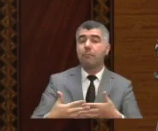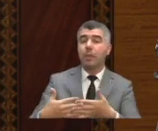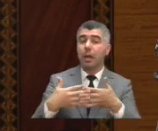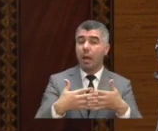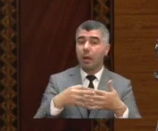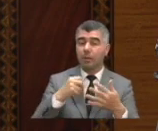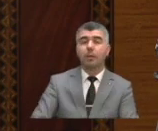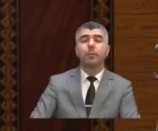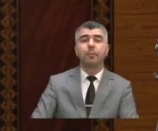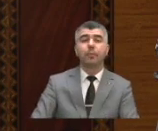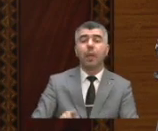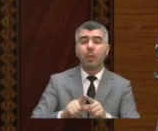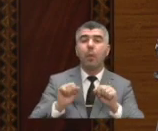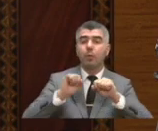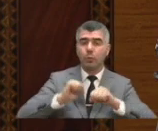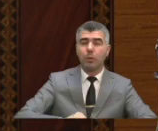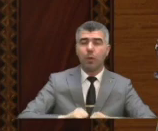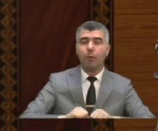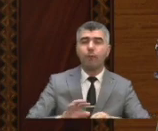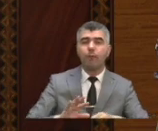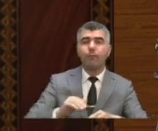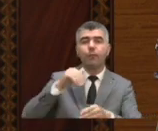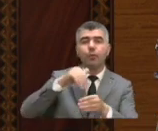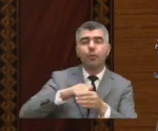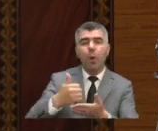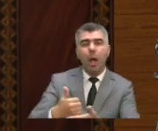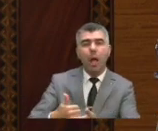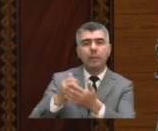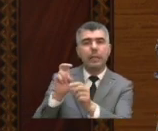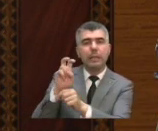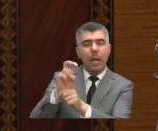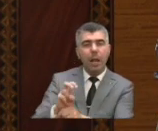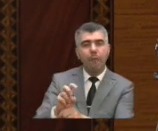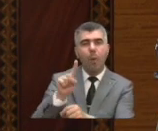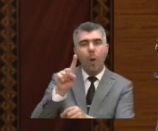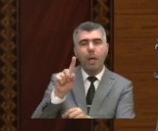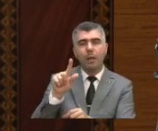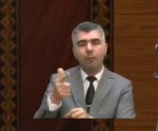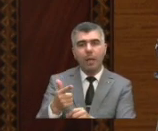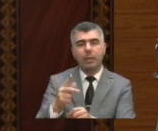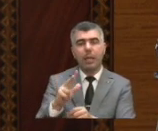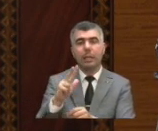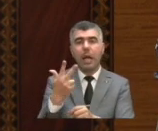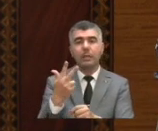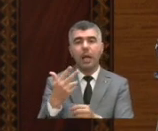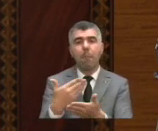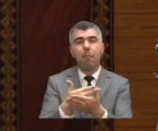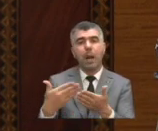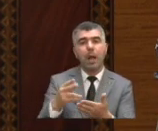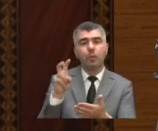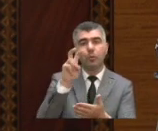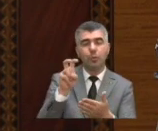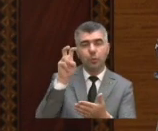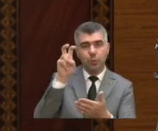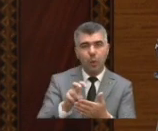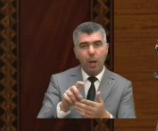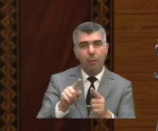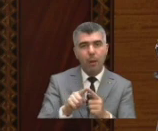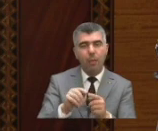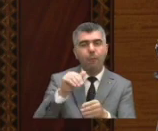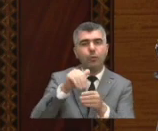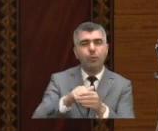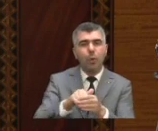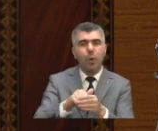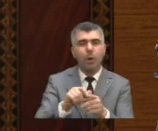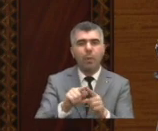الى جانب موافقه الصندوق على قرض بقيمه 1.3 مليار دولار من صندوق المرونه والاستدامه